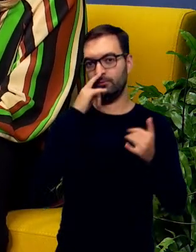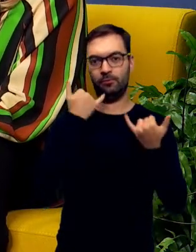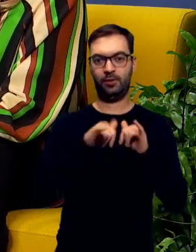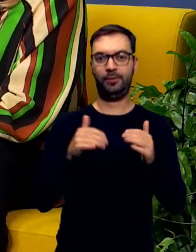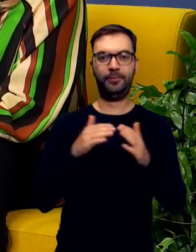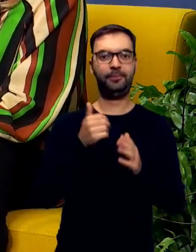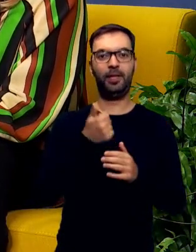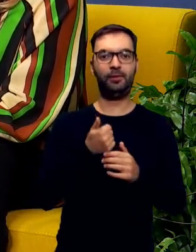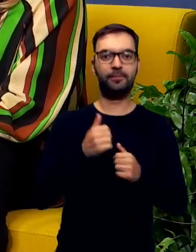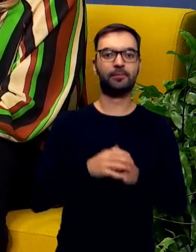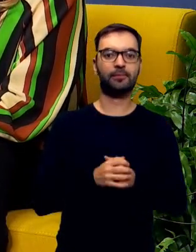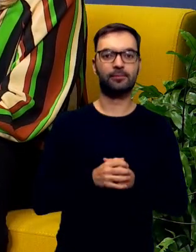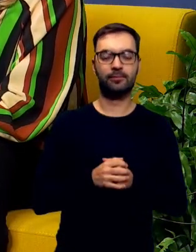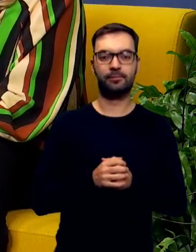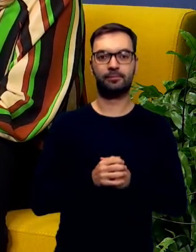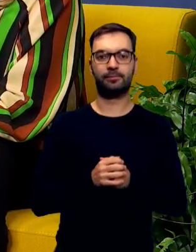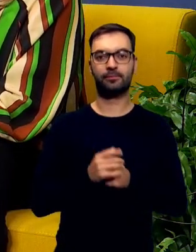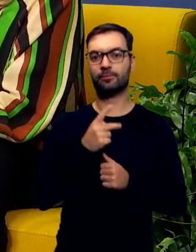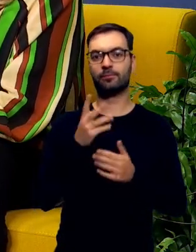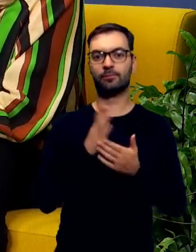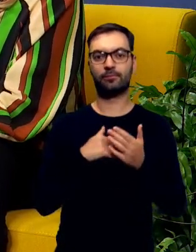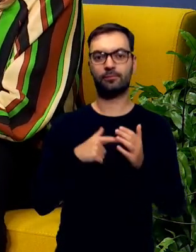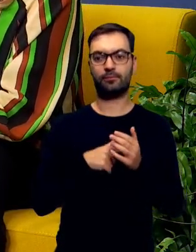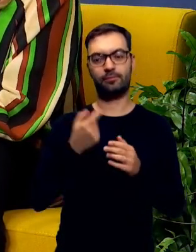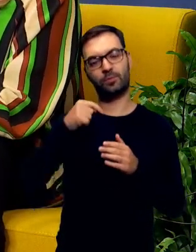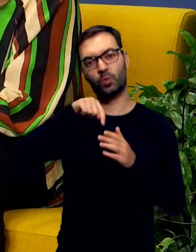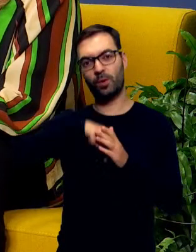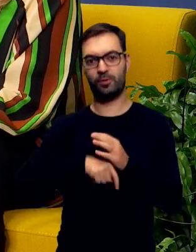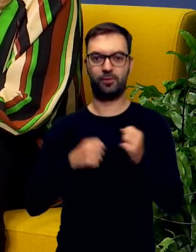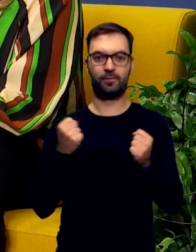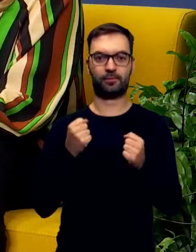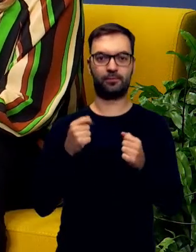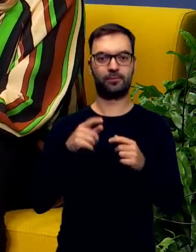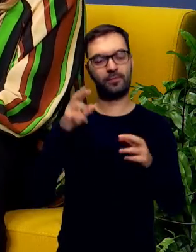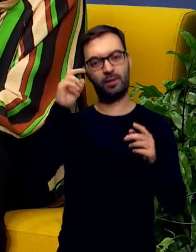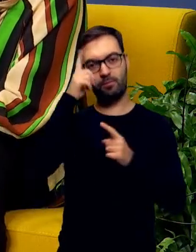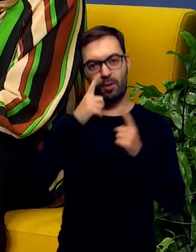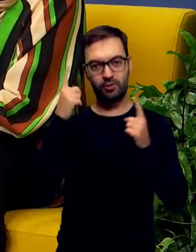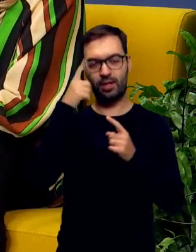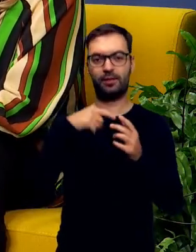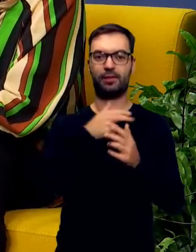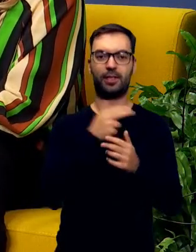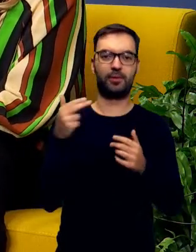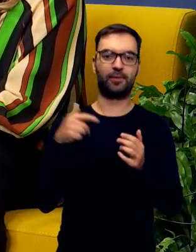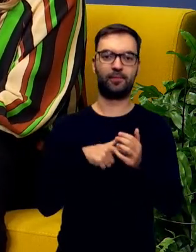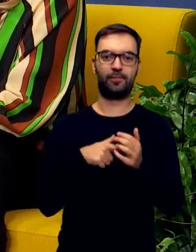niż pierwsza. Jest, no, pogłębiona jest ta refleksja